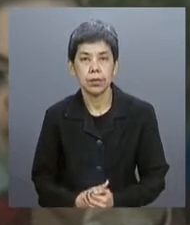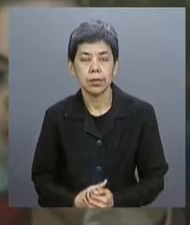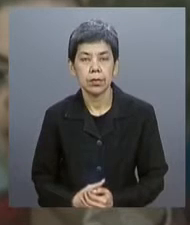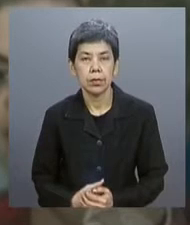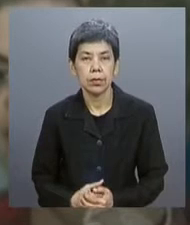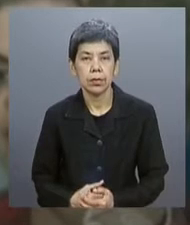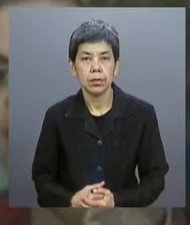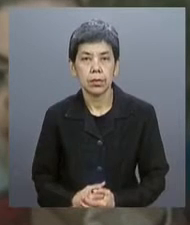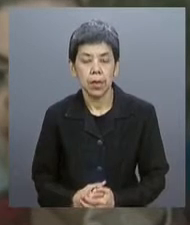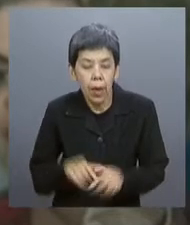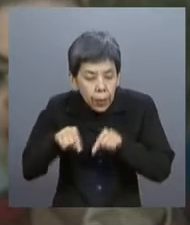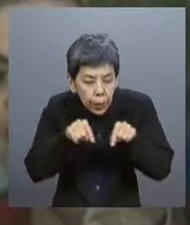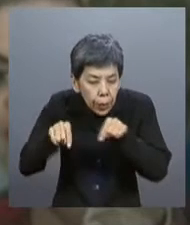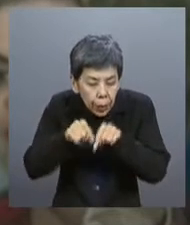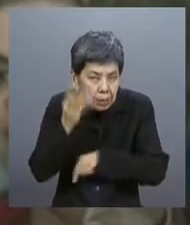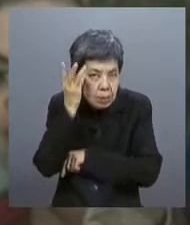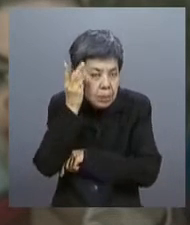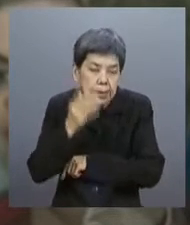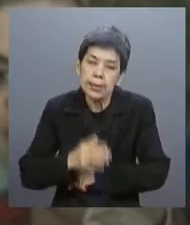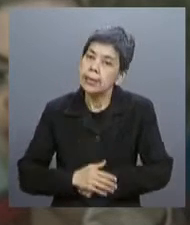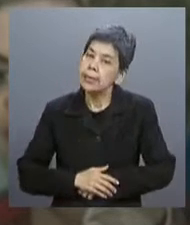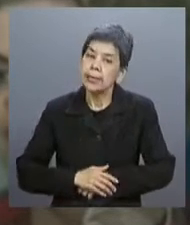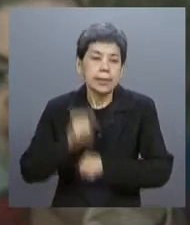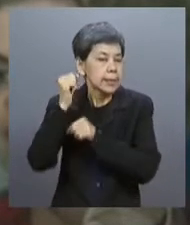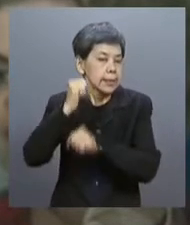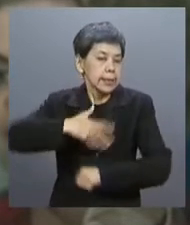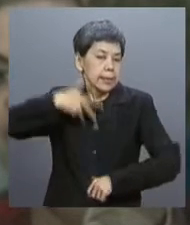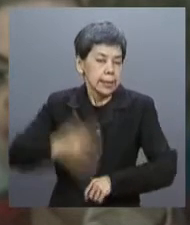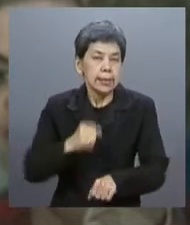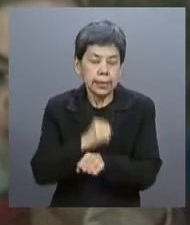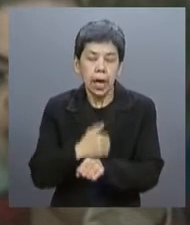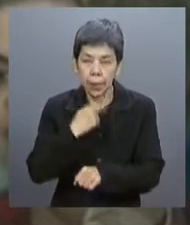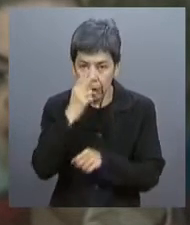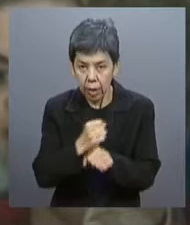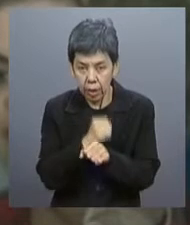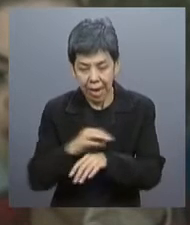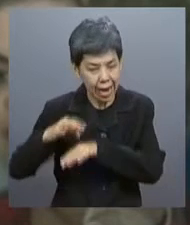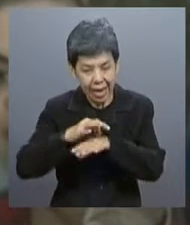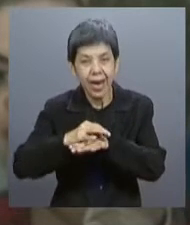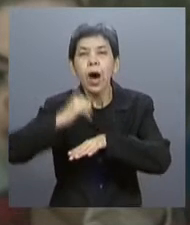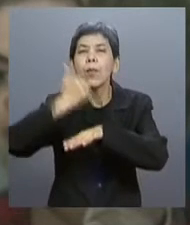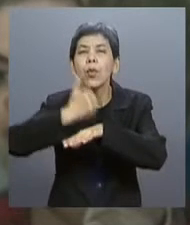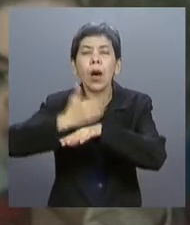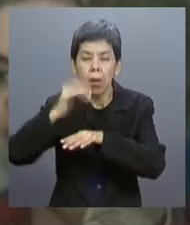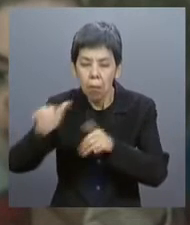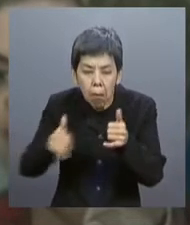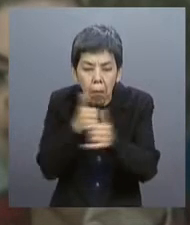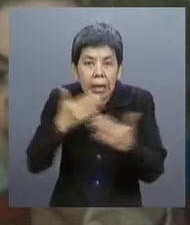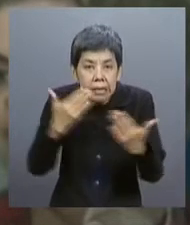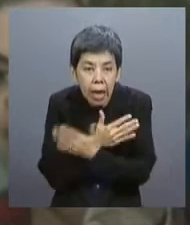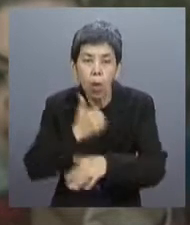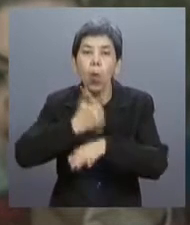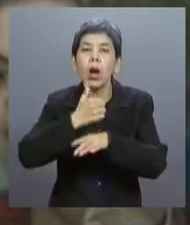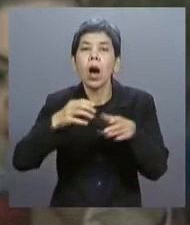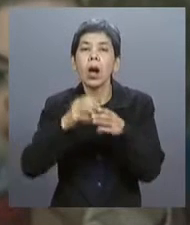ให้โดยเทปเสียงนี้ก็สร้างความไม่พอใจให้กับผู้ประท้วงนะครับเนื่องจากมองว่าการแต่งตั้งอดีตผู้นำให้มาทำหน้าที่หัวหน้าคณะ